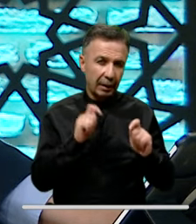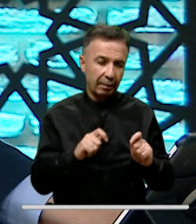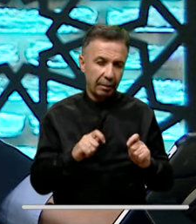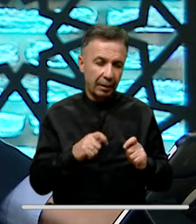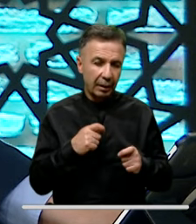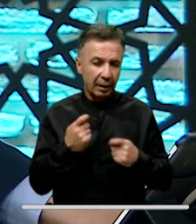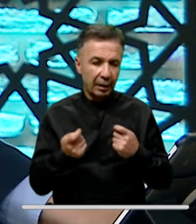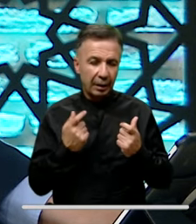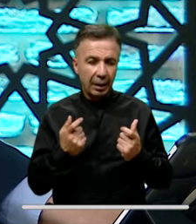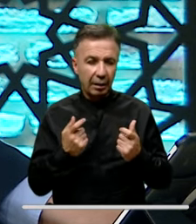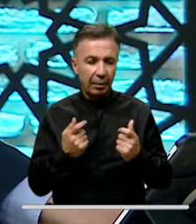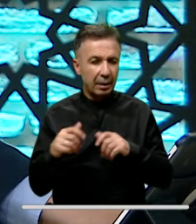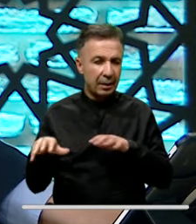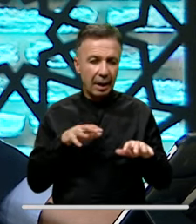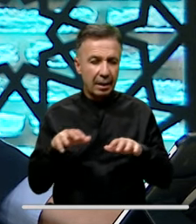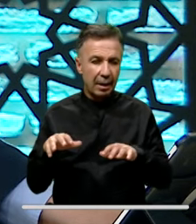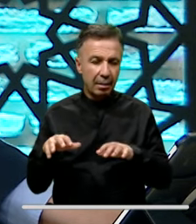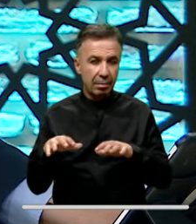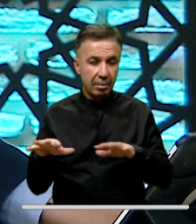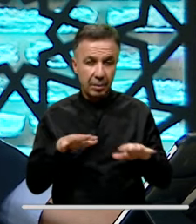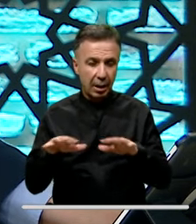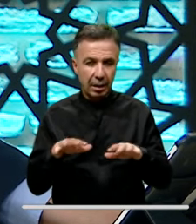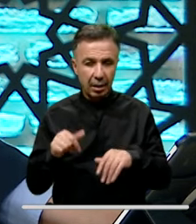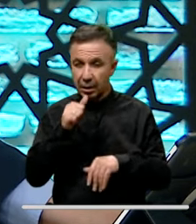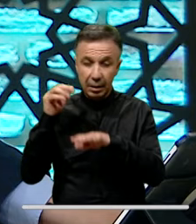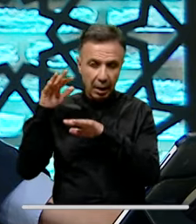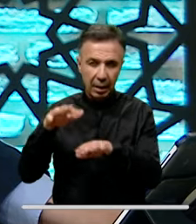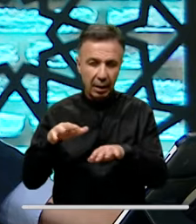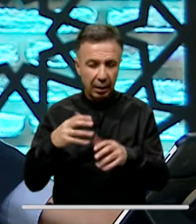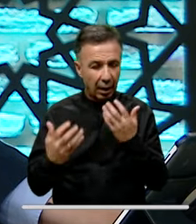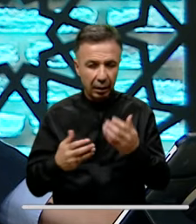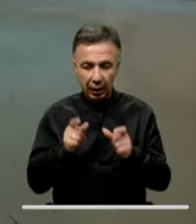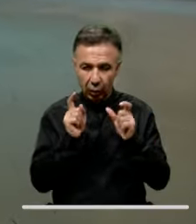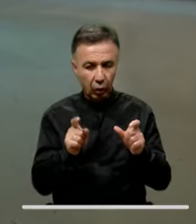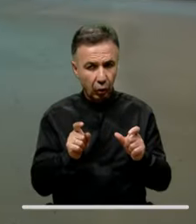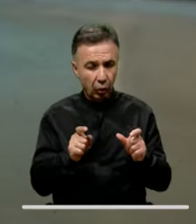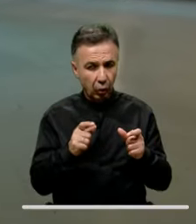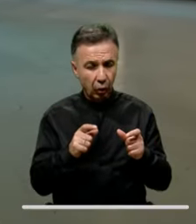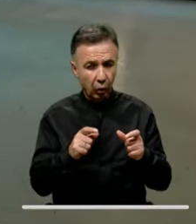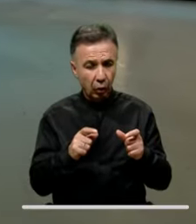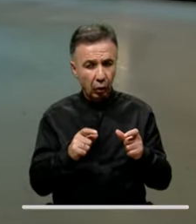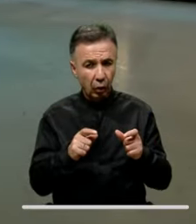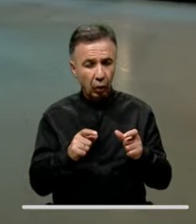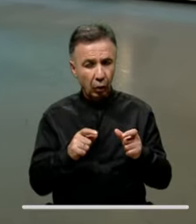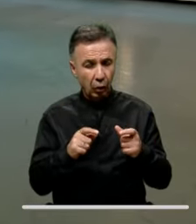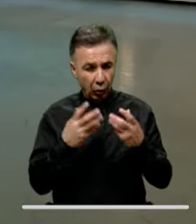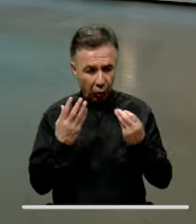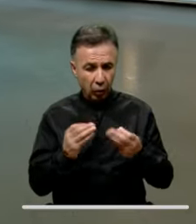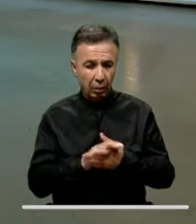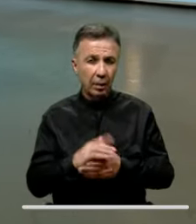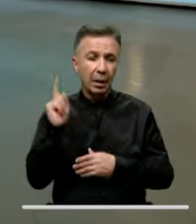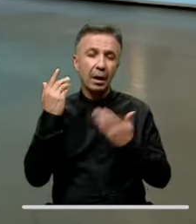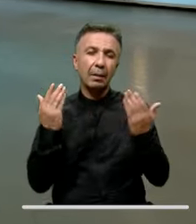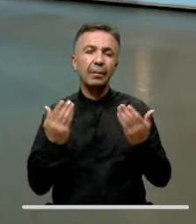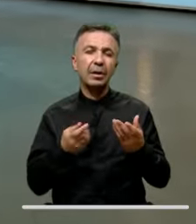koru selden, depremden, afetten. Bu niyette sadaka verilir mi? Kişi kendisi söylüyor zaten. Ya Rabbi iş yerimi koru,